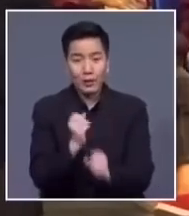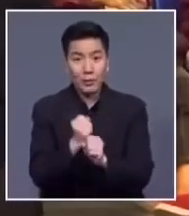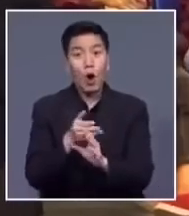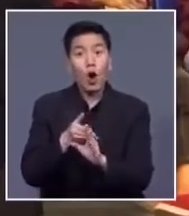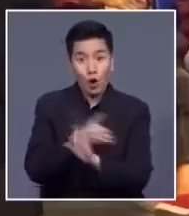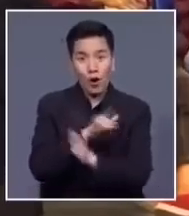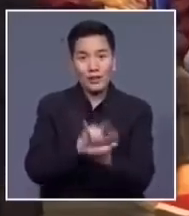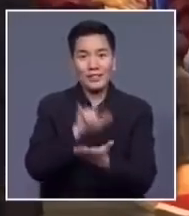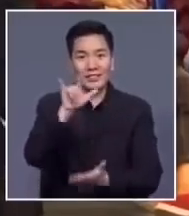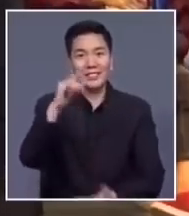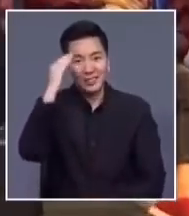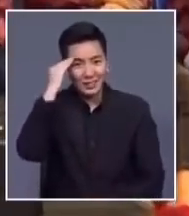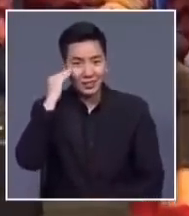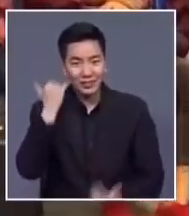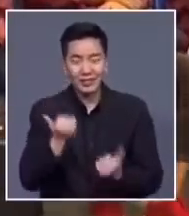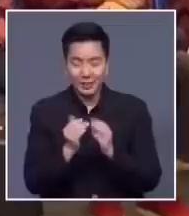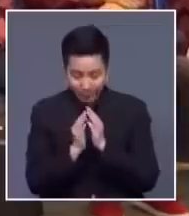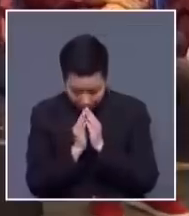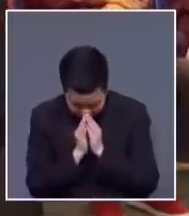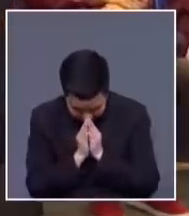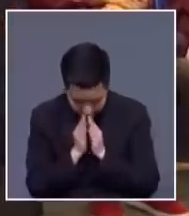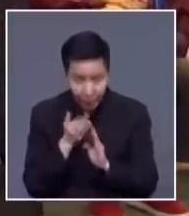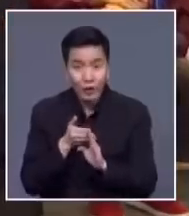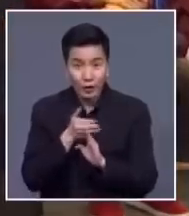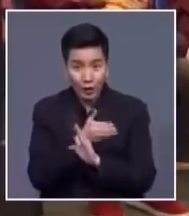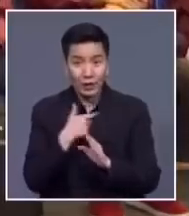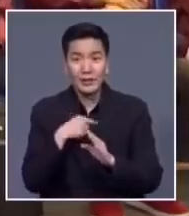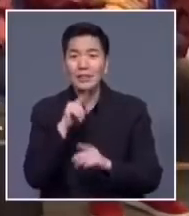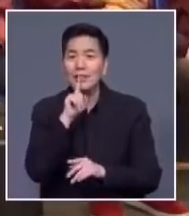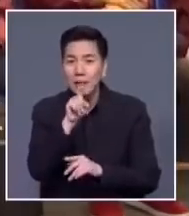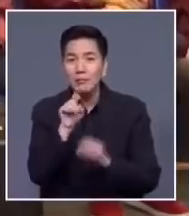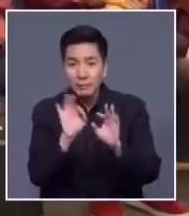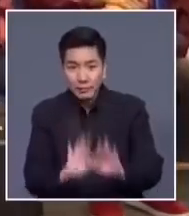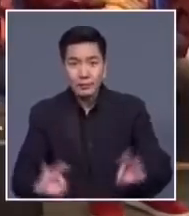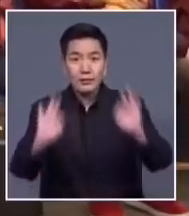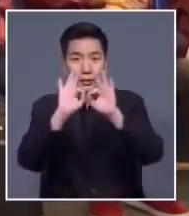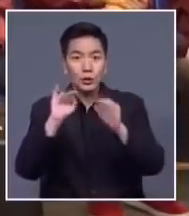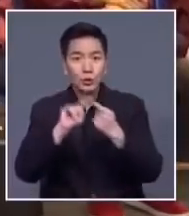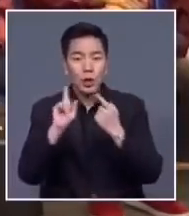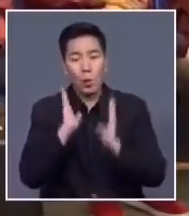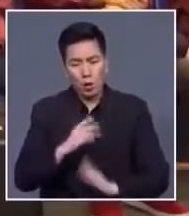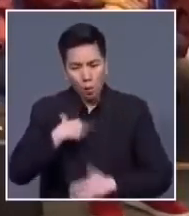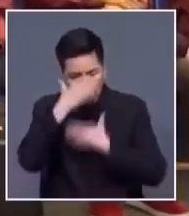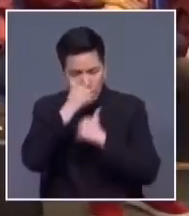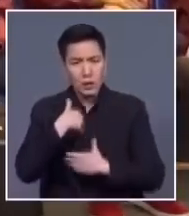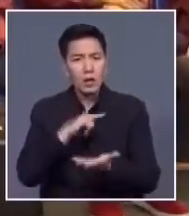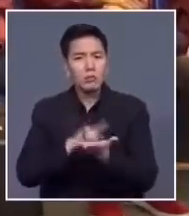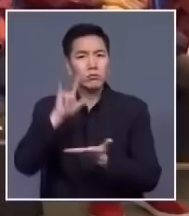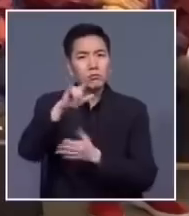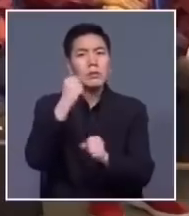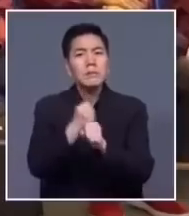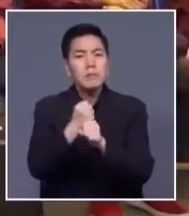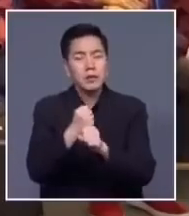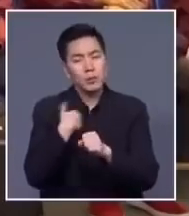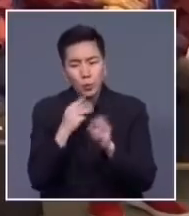ะเดินทางไปที่เกาหลีใต้ครับสวัสดีครับท่านครับก่อนอื่นเลยนะครับคำถามสำคัญสมมติว่ามีคนสนใจจะเดินทางไปทำงานที่ต่างประเทศจะมีช่องท